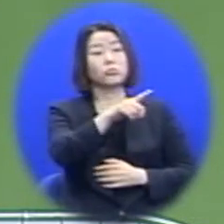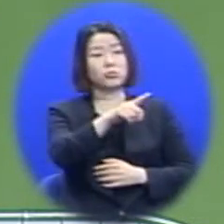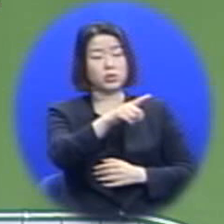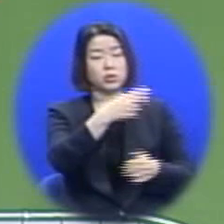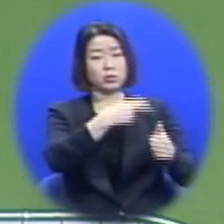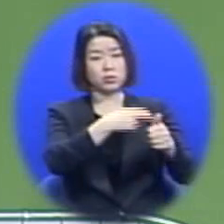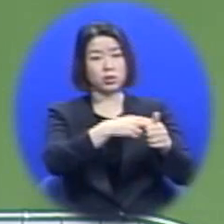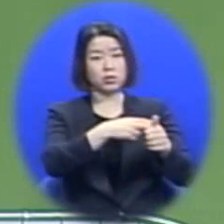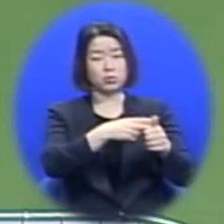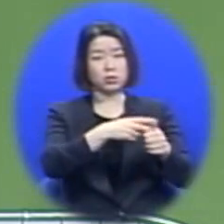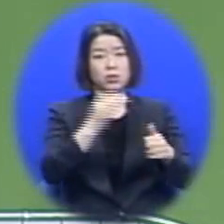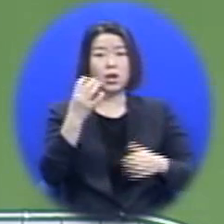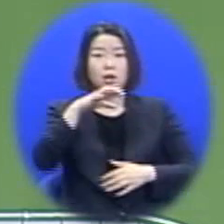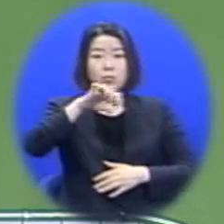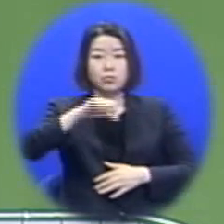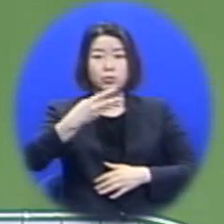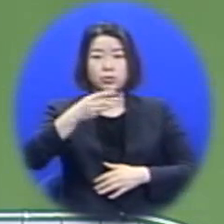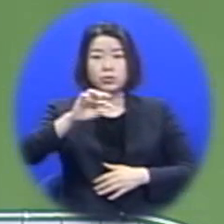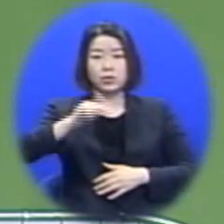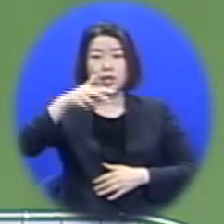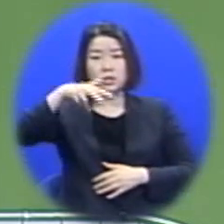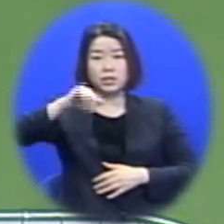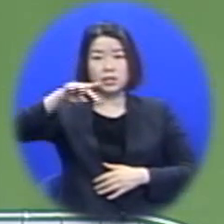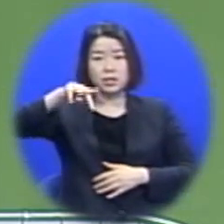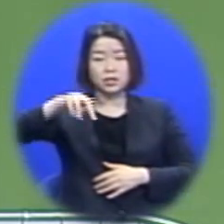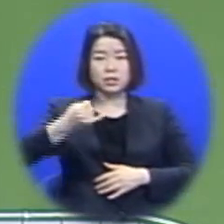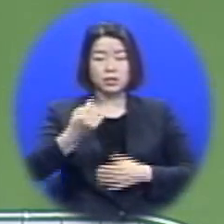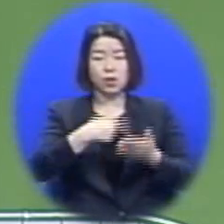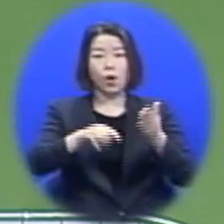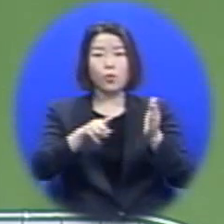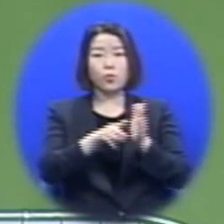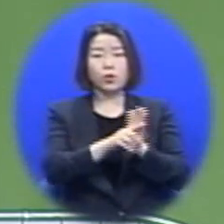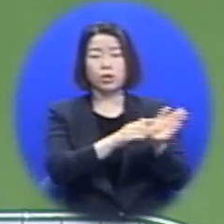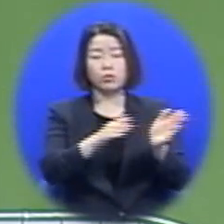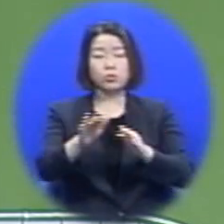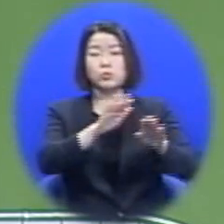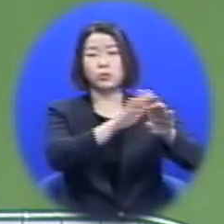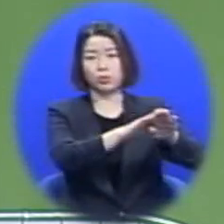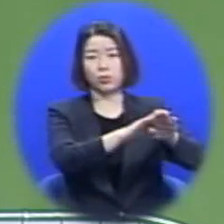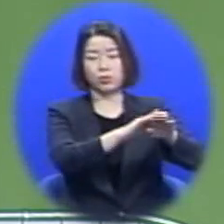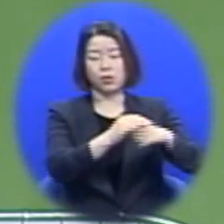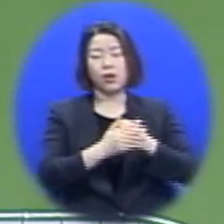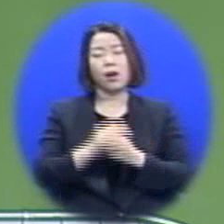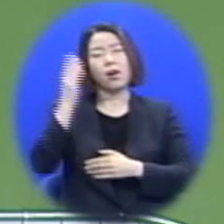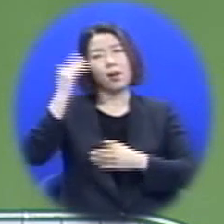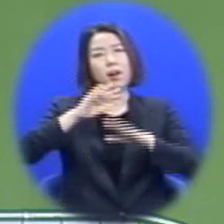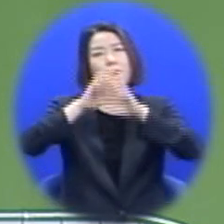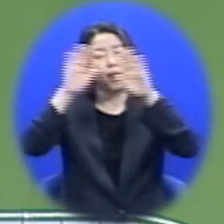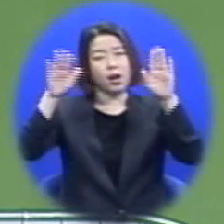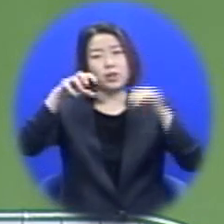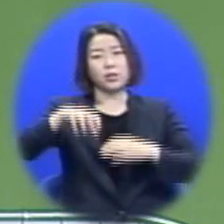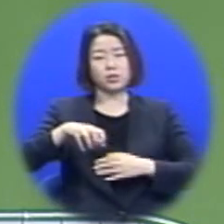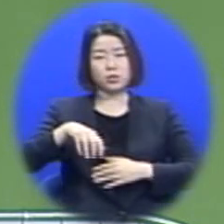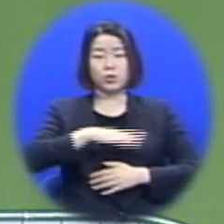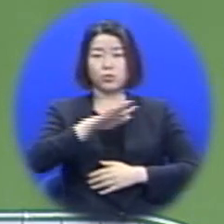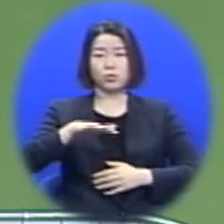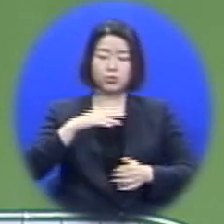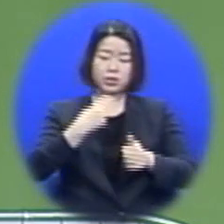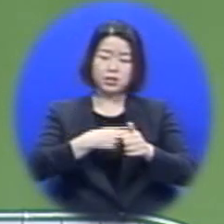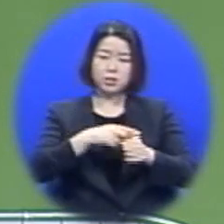성 프랜시스를 위해서 준비된 보좌라는 겁니다. 야, 하늘에서도 우리 선생님이 이렇게